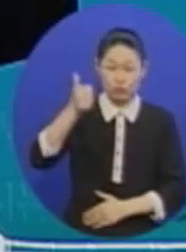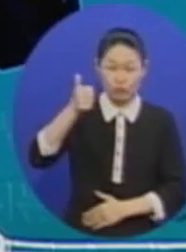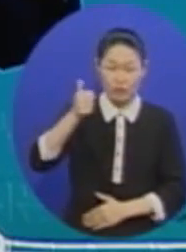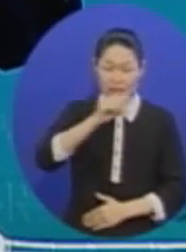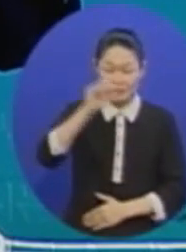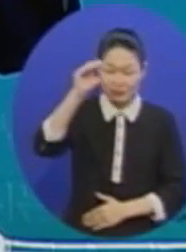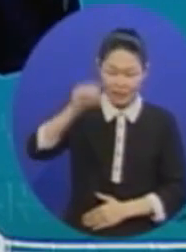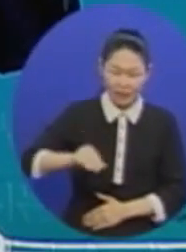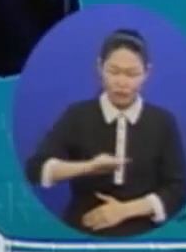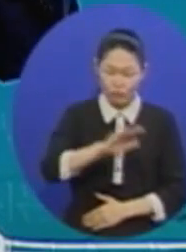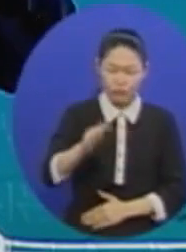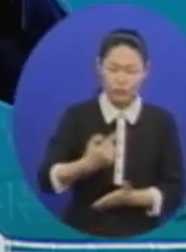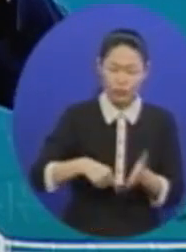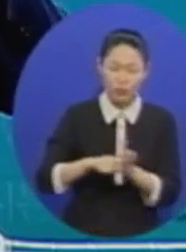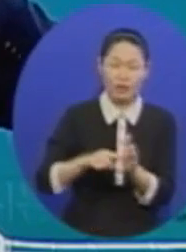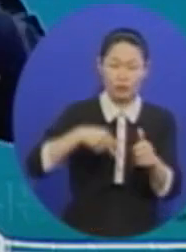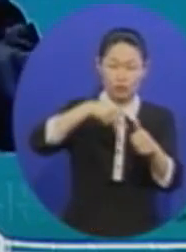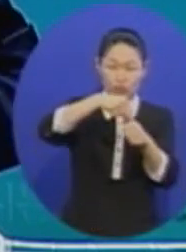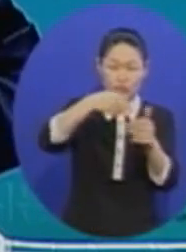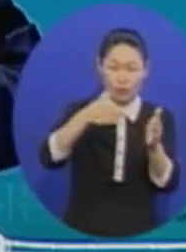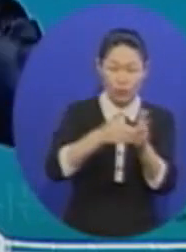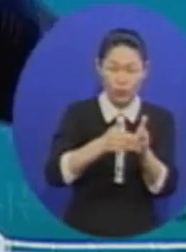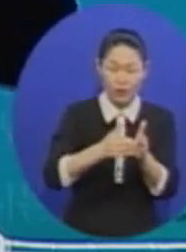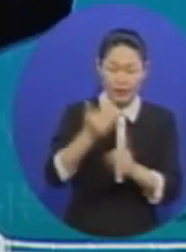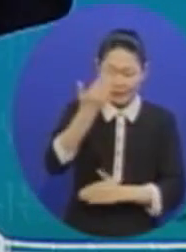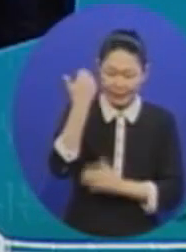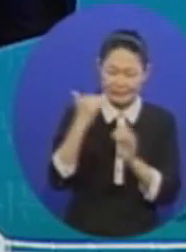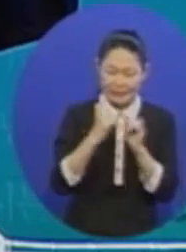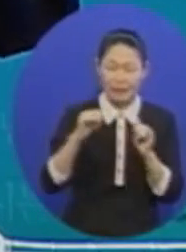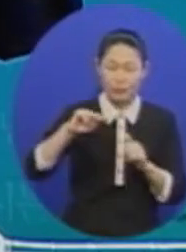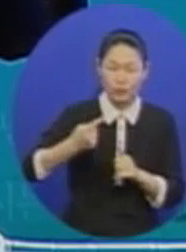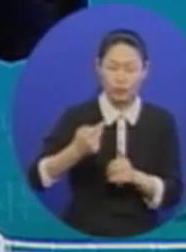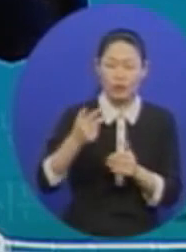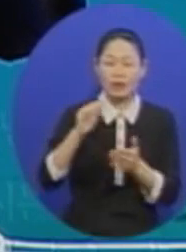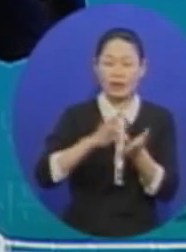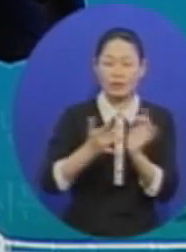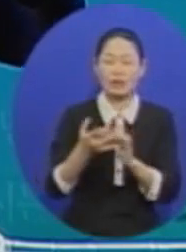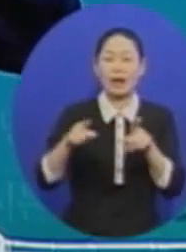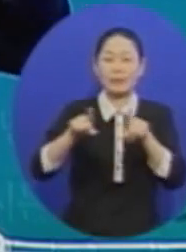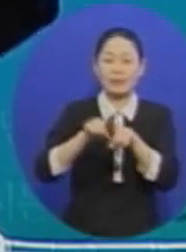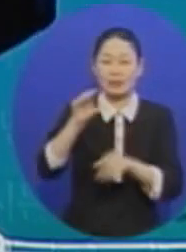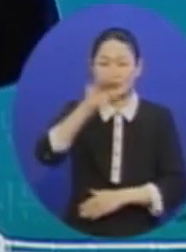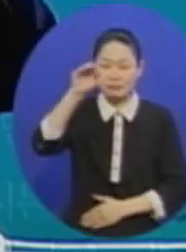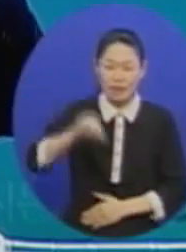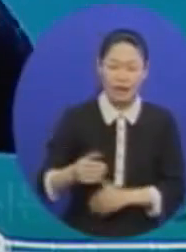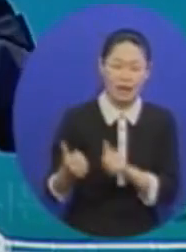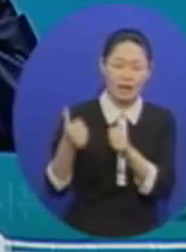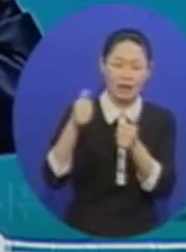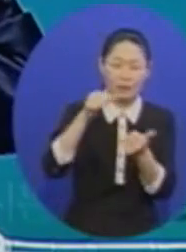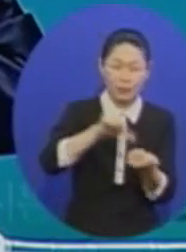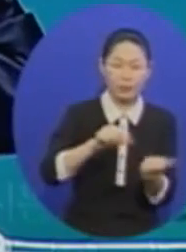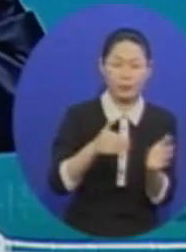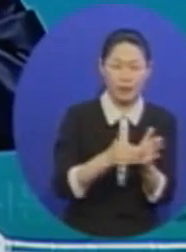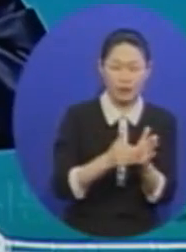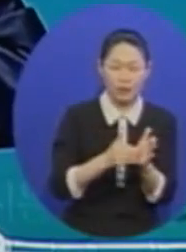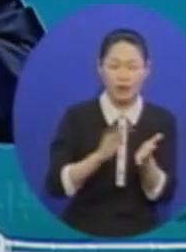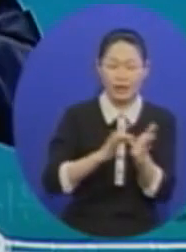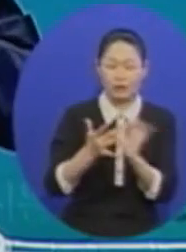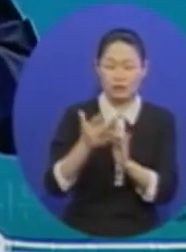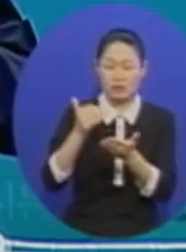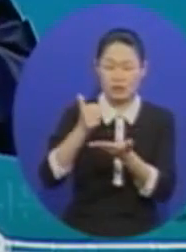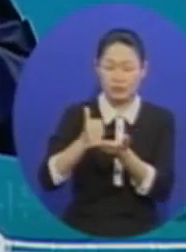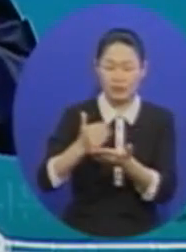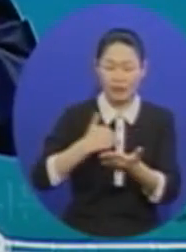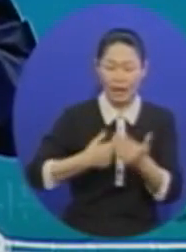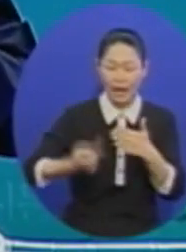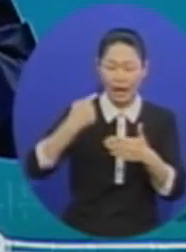십자가에 우리 위해 죽으셨다 꼬 우리의 옛 사람도 예수님과 함께 십자가에 못 박혔고 예수님은 우리 안에 오셨고 내